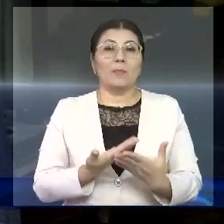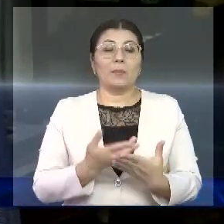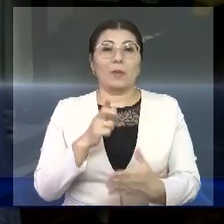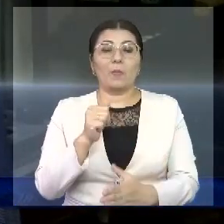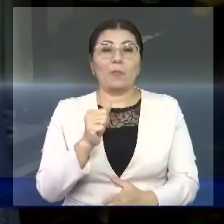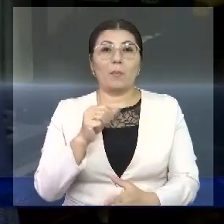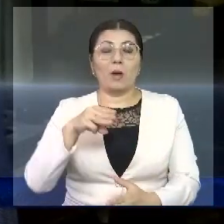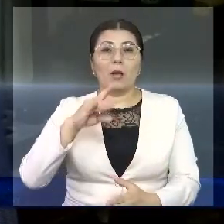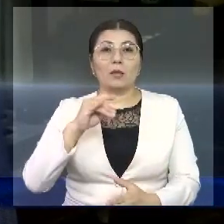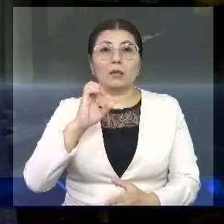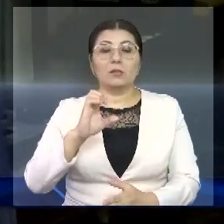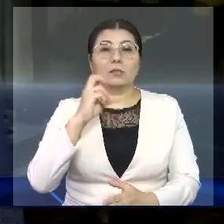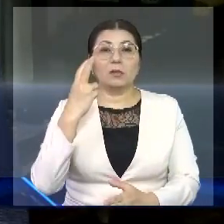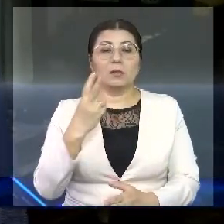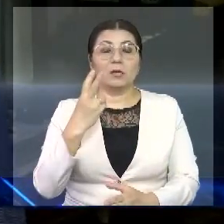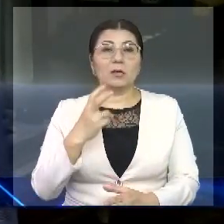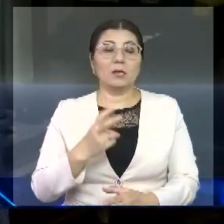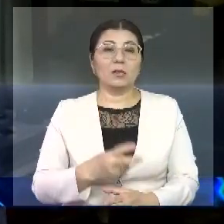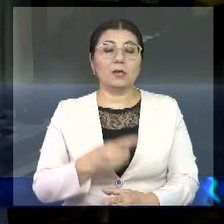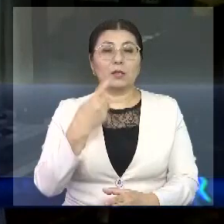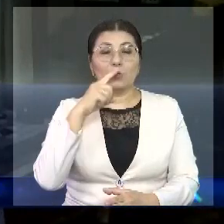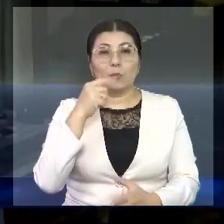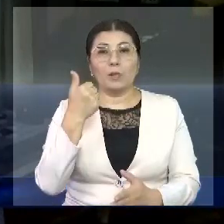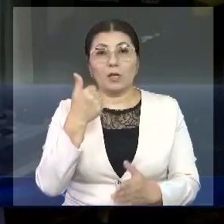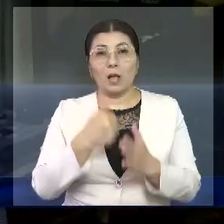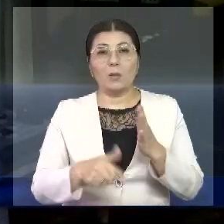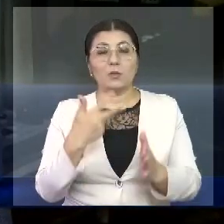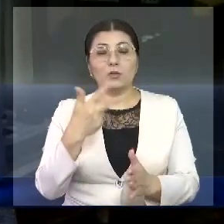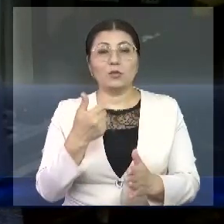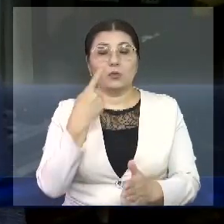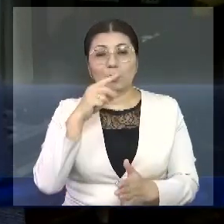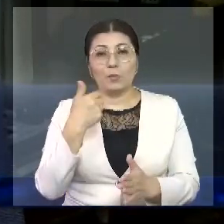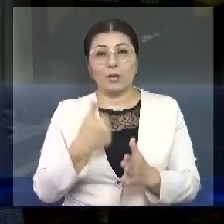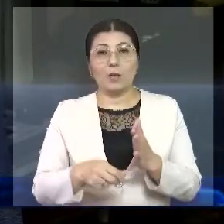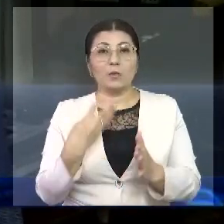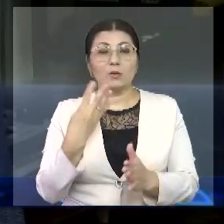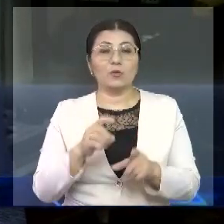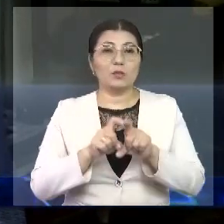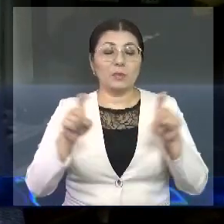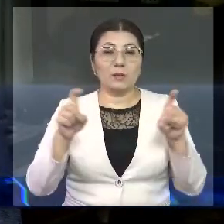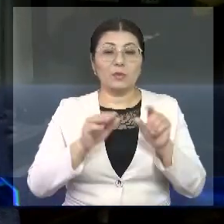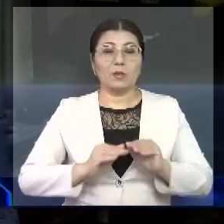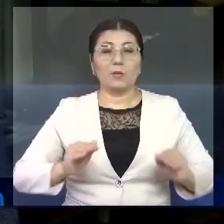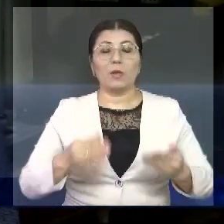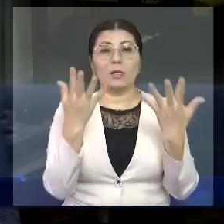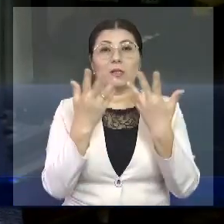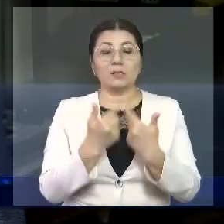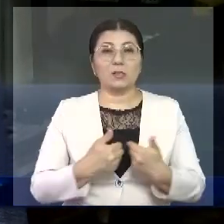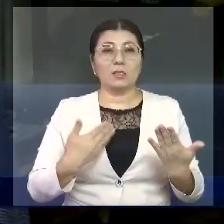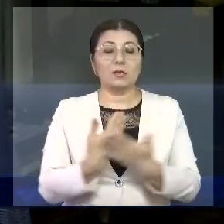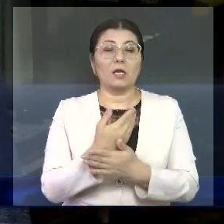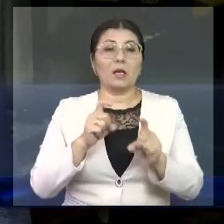2 шағын ауданындағы 63-64 мектептегі оқушылар саны жаңа мектепке